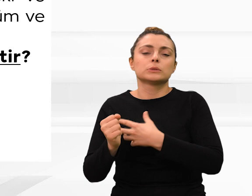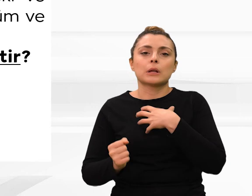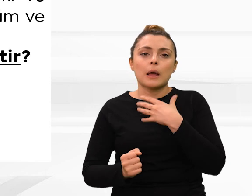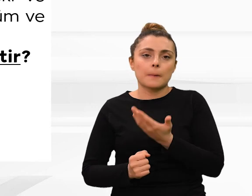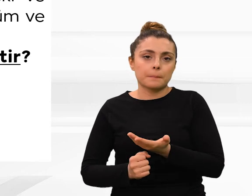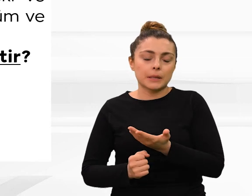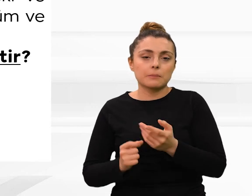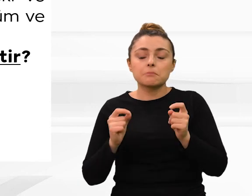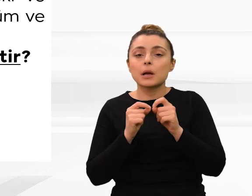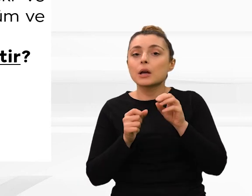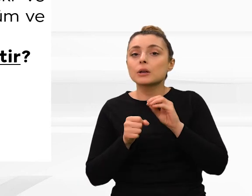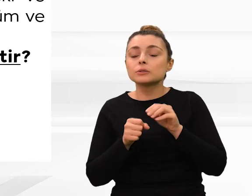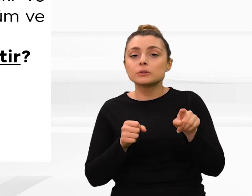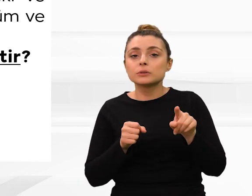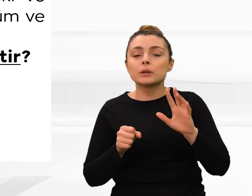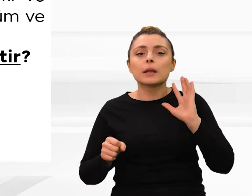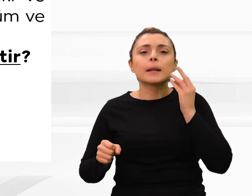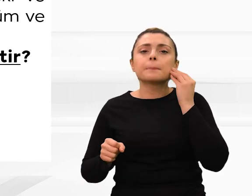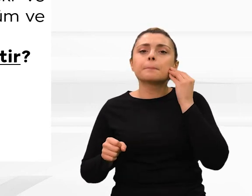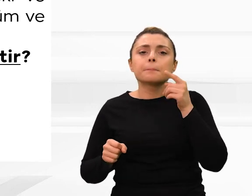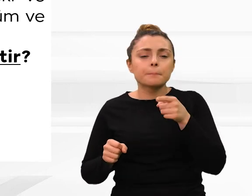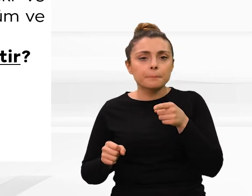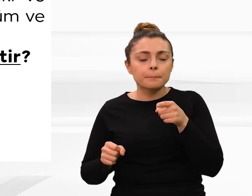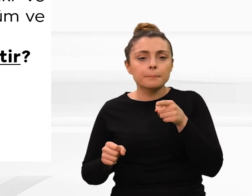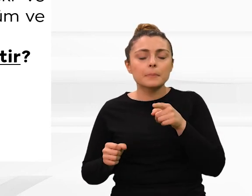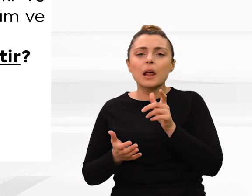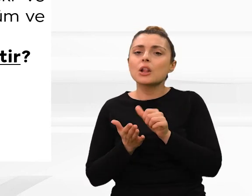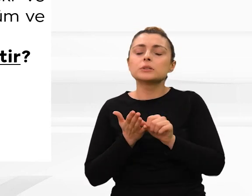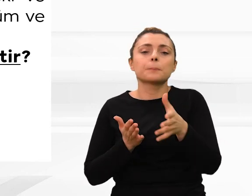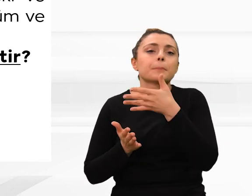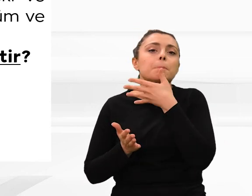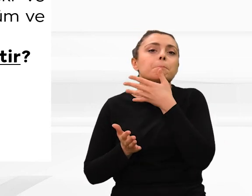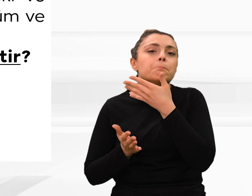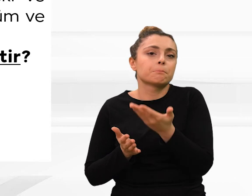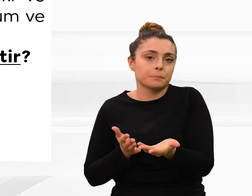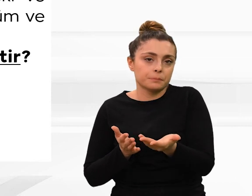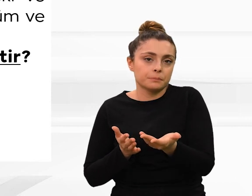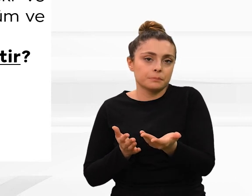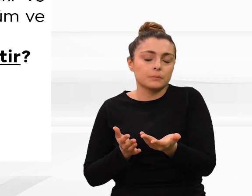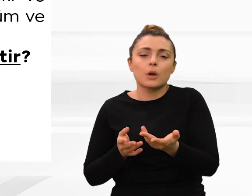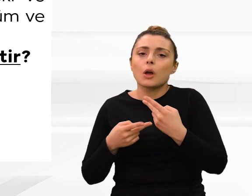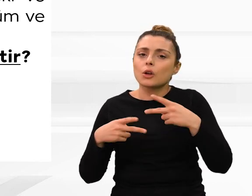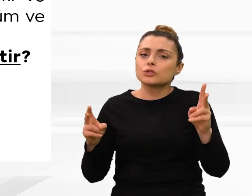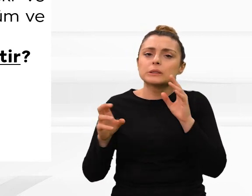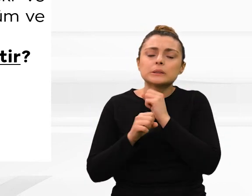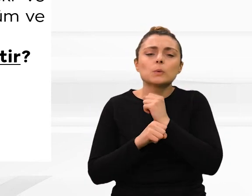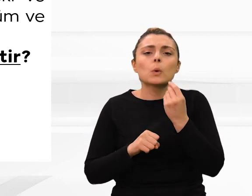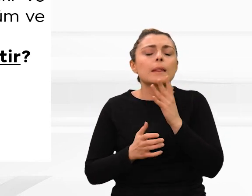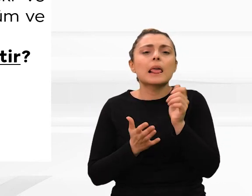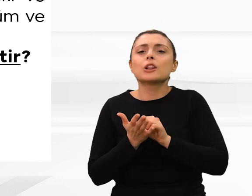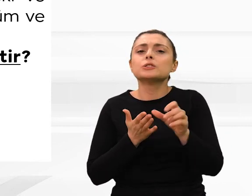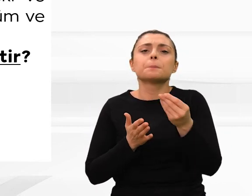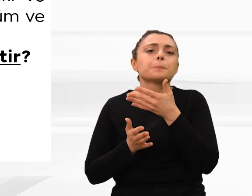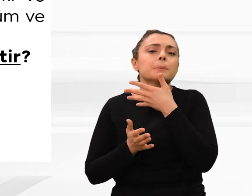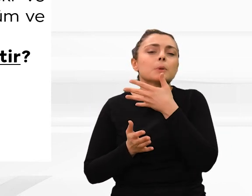etme seçeneğine baktığımızda ilim sıfatına iyiydim herşeyi bilmesi alım Çağla Hanım açık ve gizli olan her